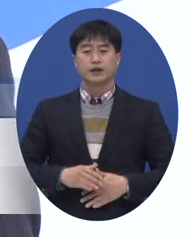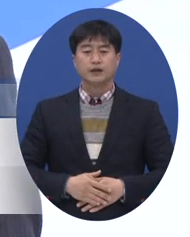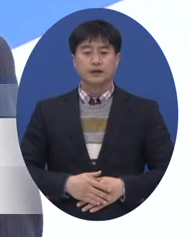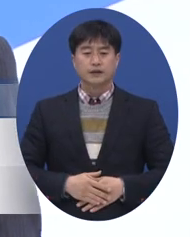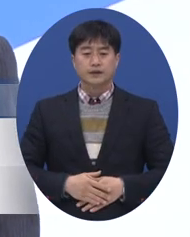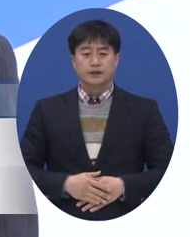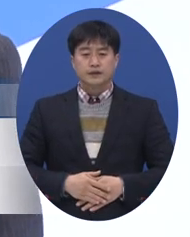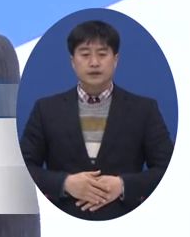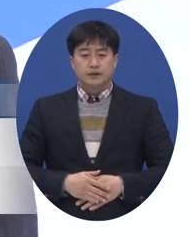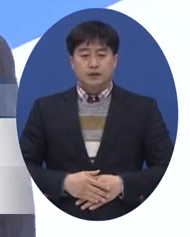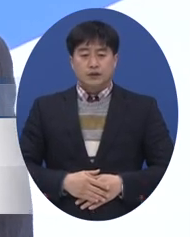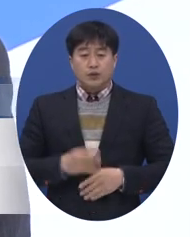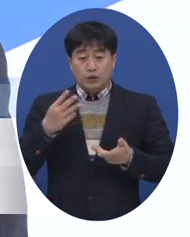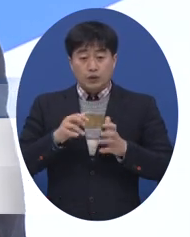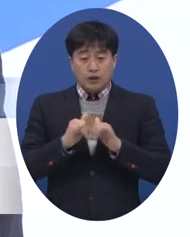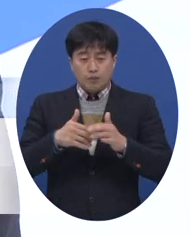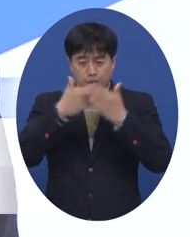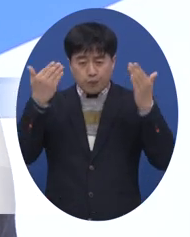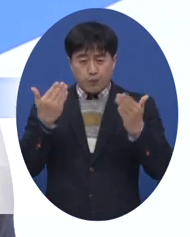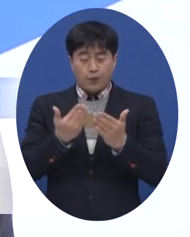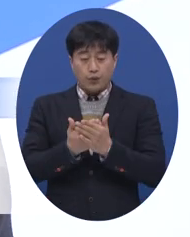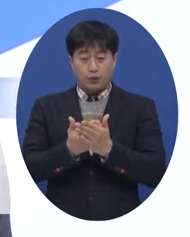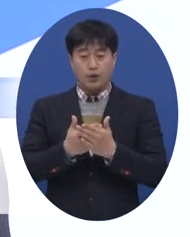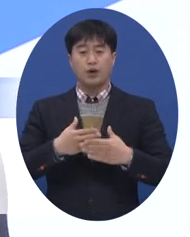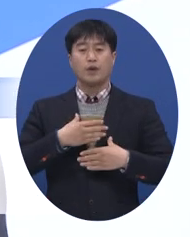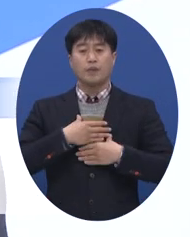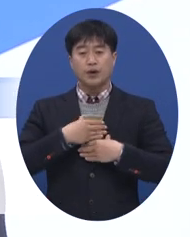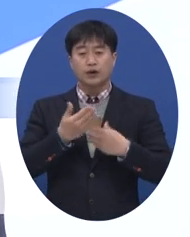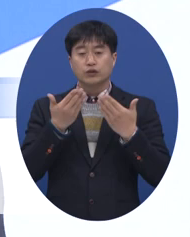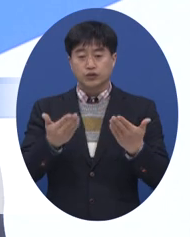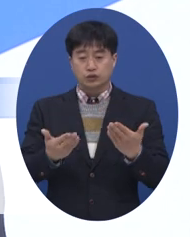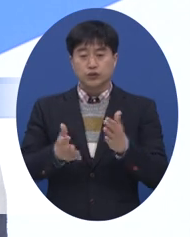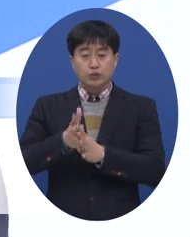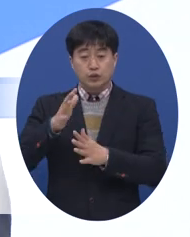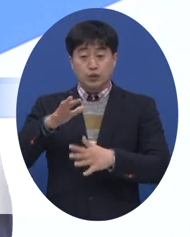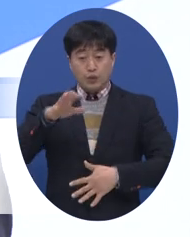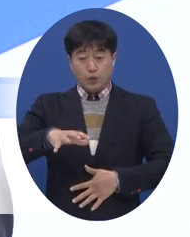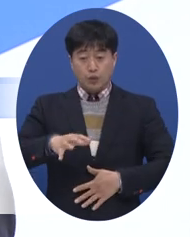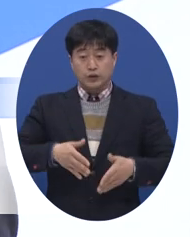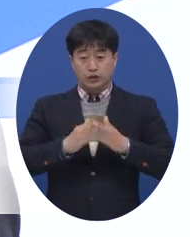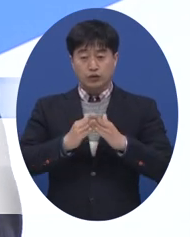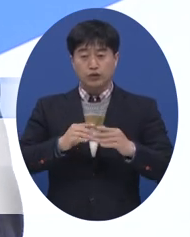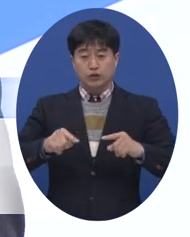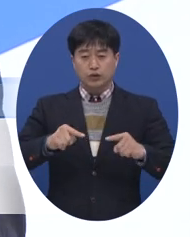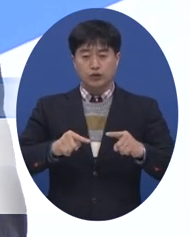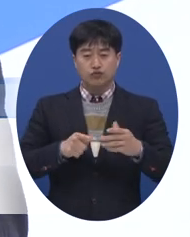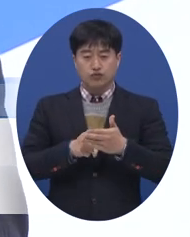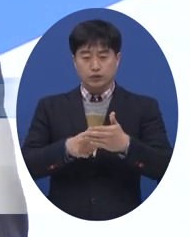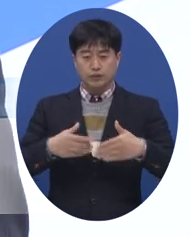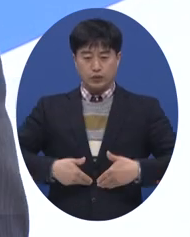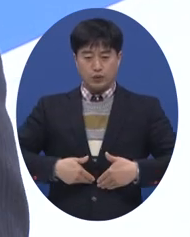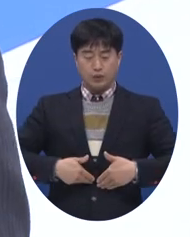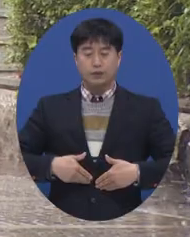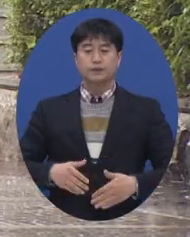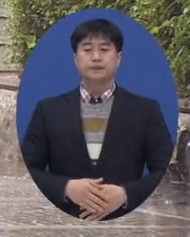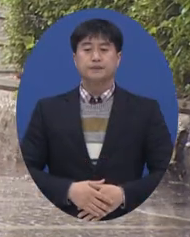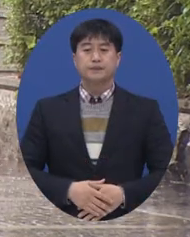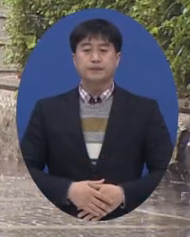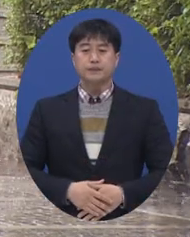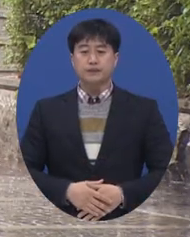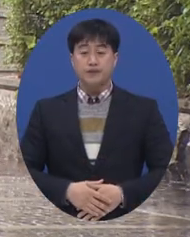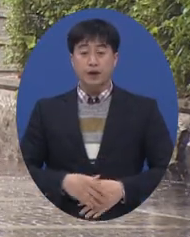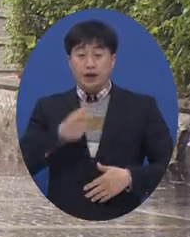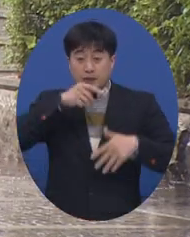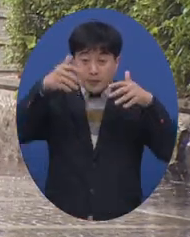머물고 있으면서 돔의 모두의 보편적인 쉬머 더 시공간 동생의 정책 중 2 필요성이 되도 된다고 할 것입니다 더